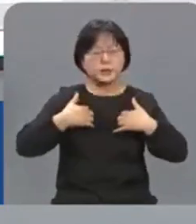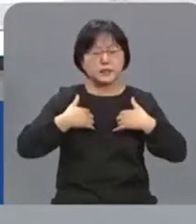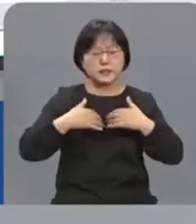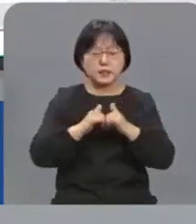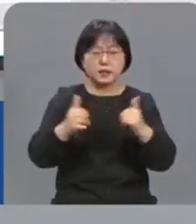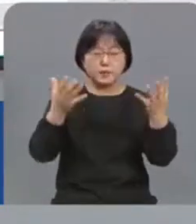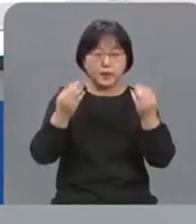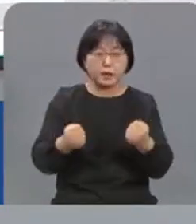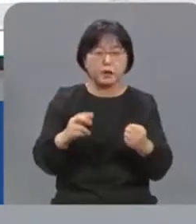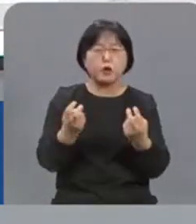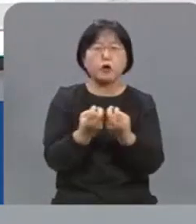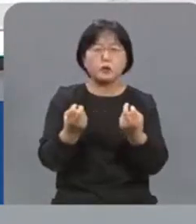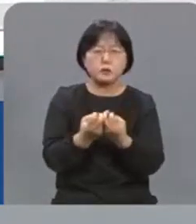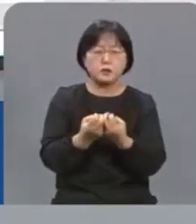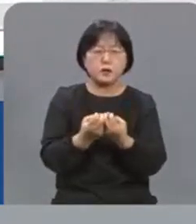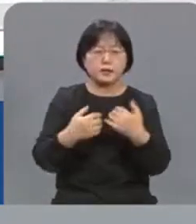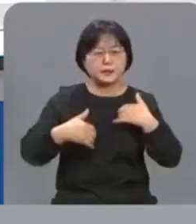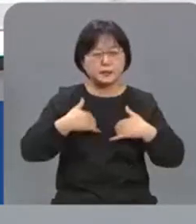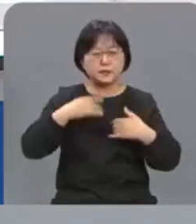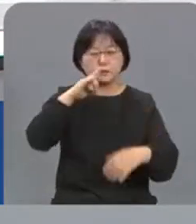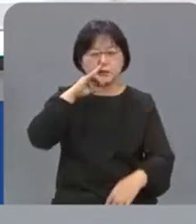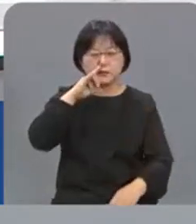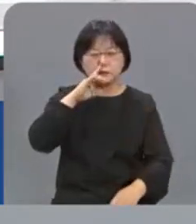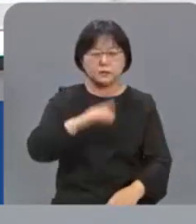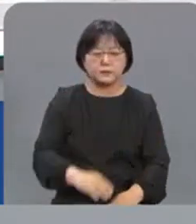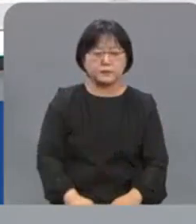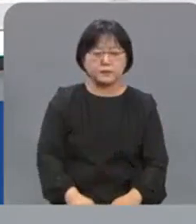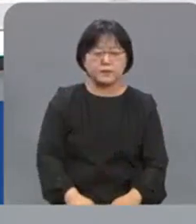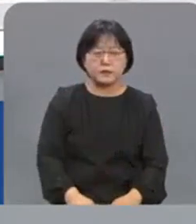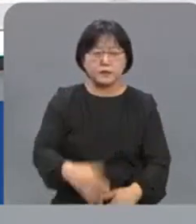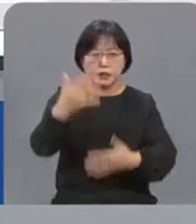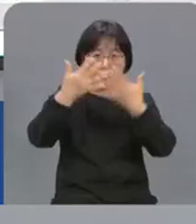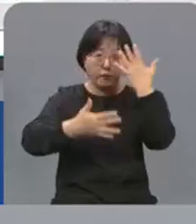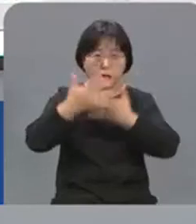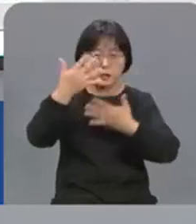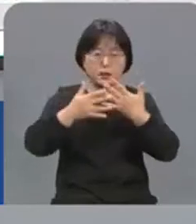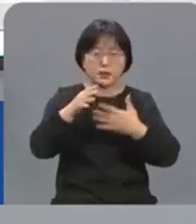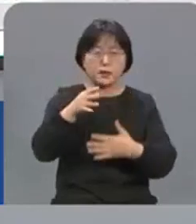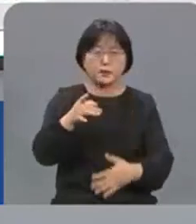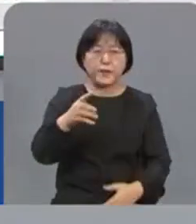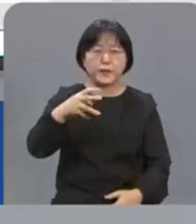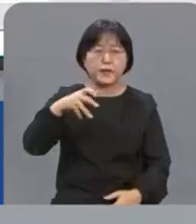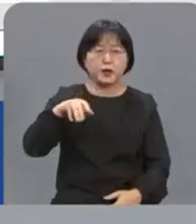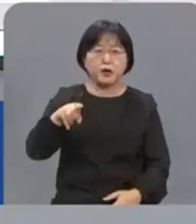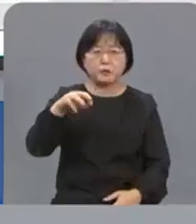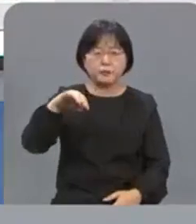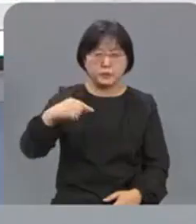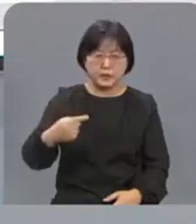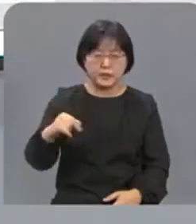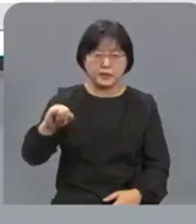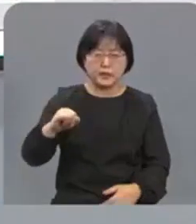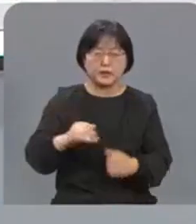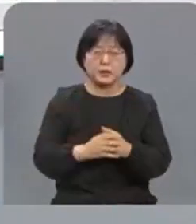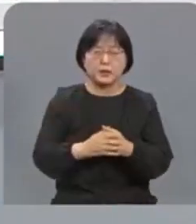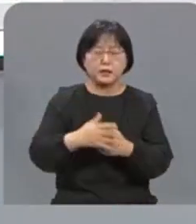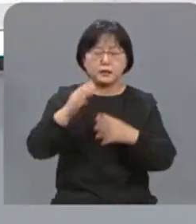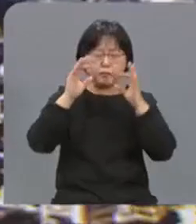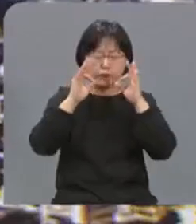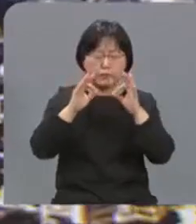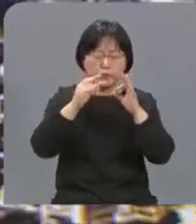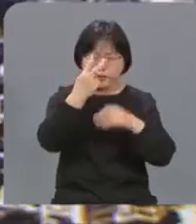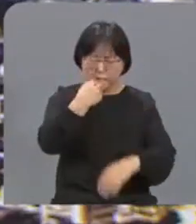굉장히 많으신데 어떻게 즐기시는지 궁금하거든요. 네, 일단 영화는 베리어 프리 영화라고 해서